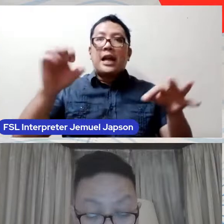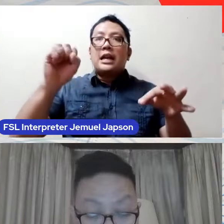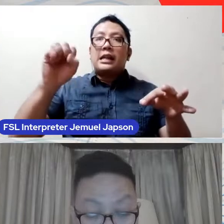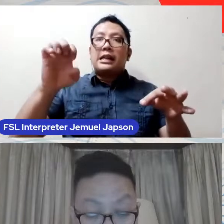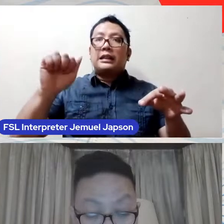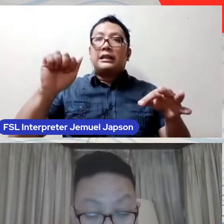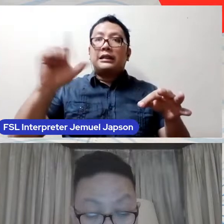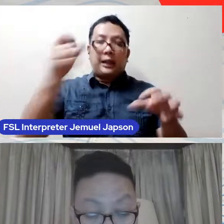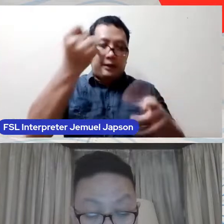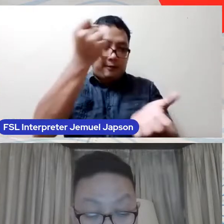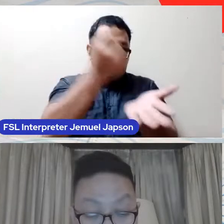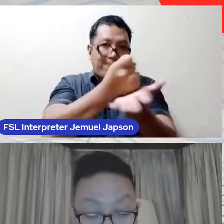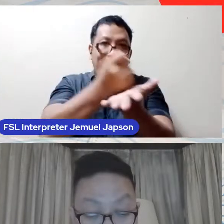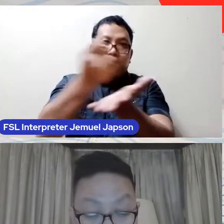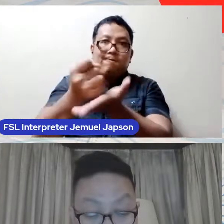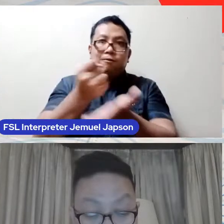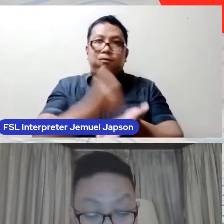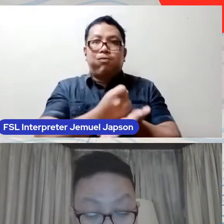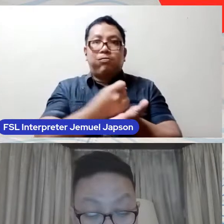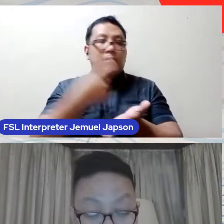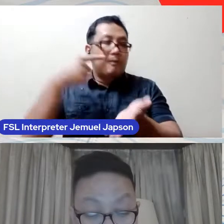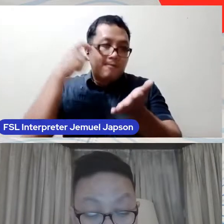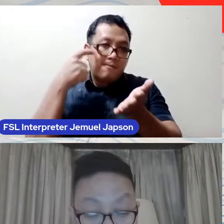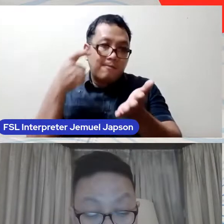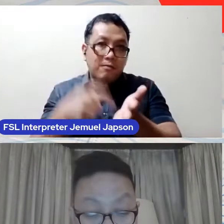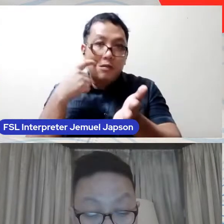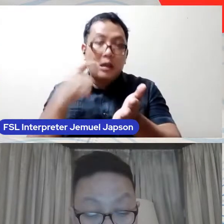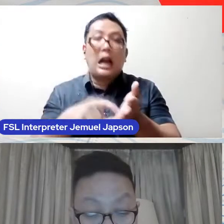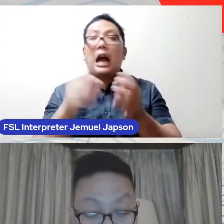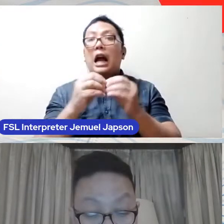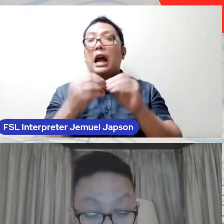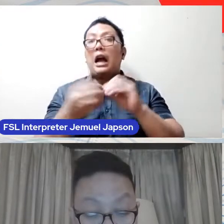ballot box, nino-note yan kasi may serial number.